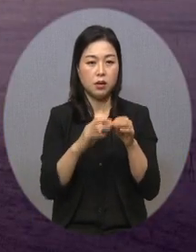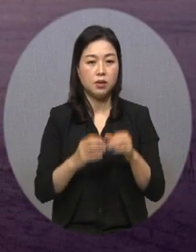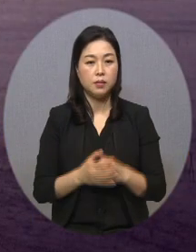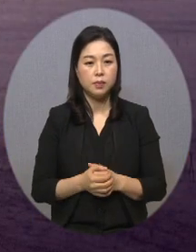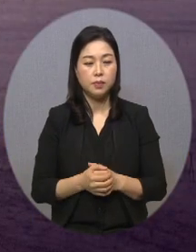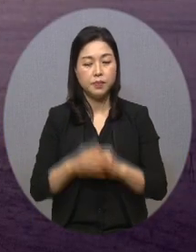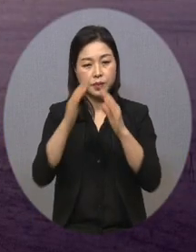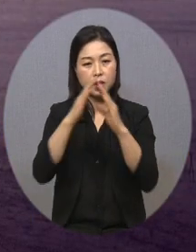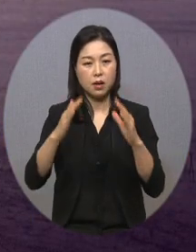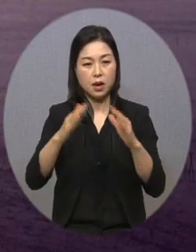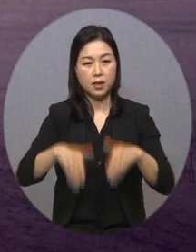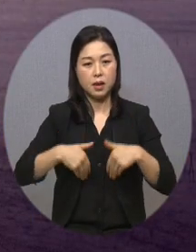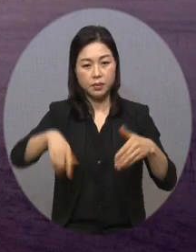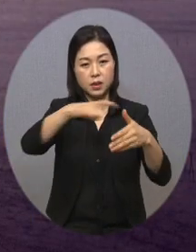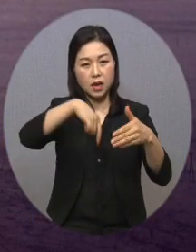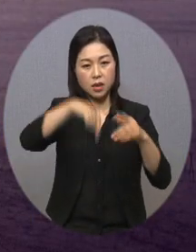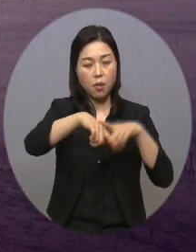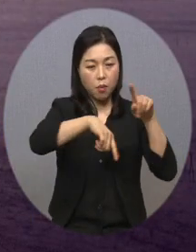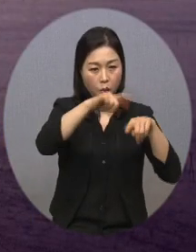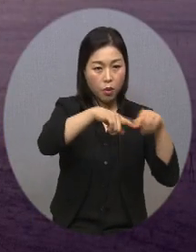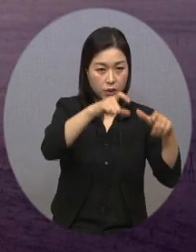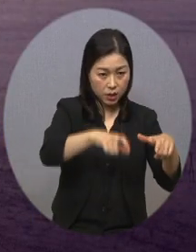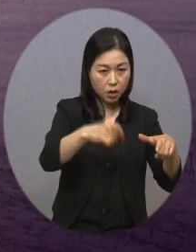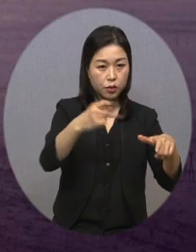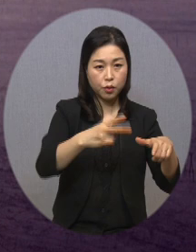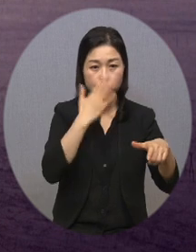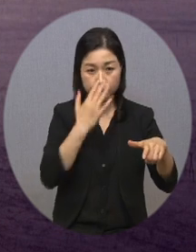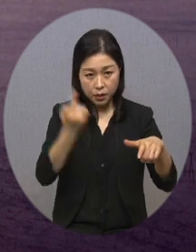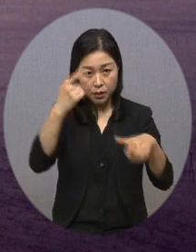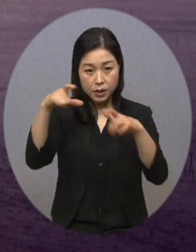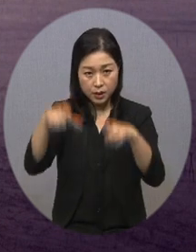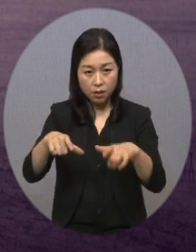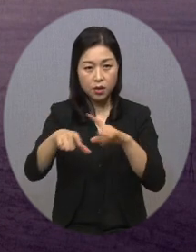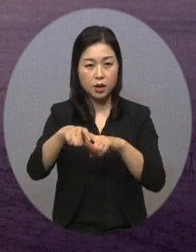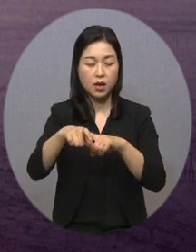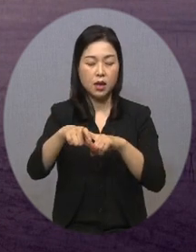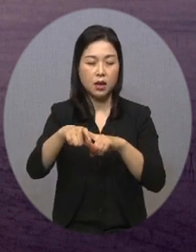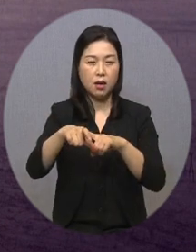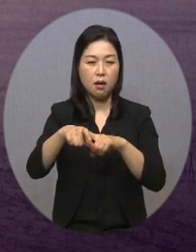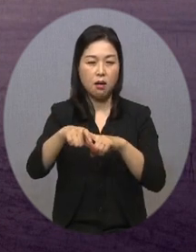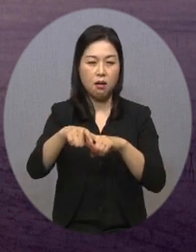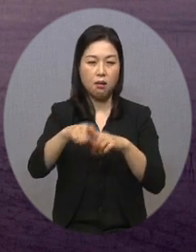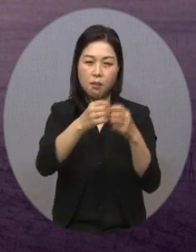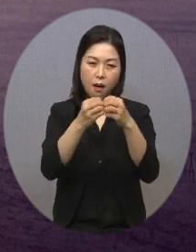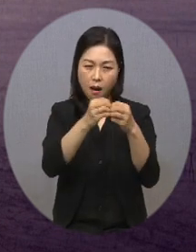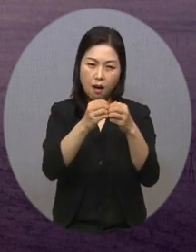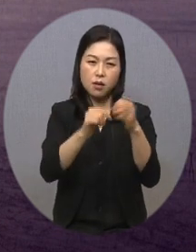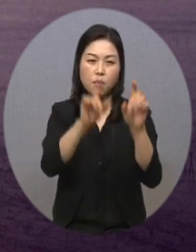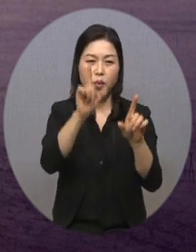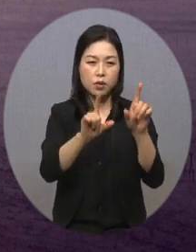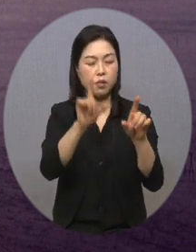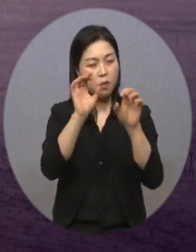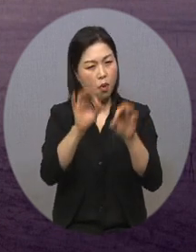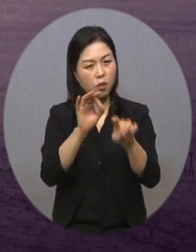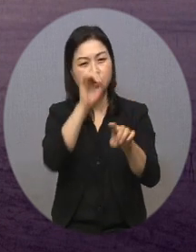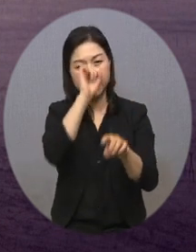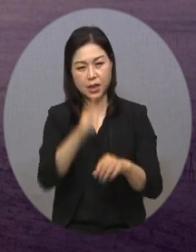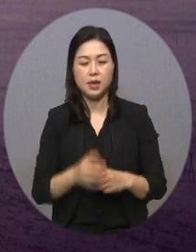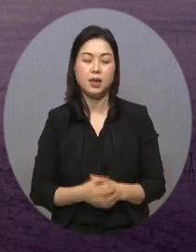전라남도 내부의 목포권역과 순천권역이 대립하고 있는 걸로 보여지고 있는 것은 굉장히 바람직하지